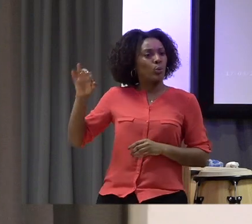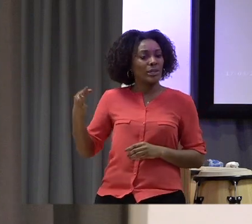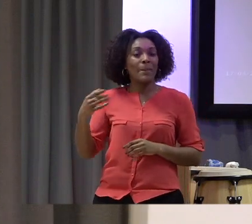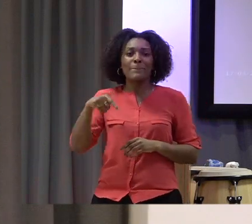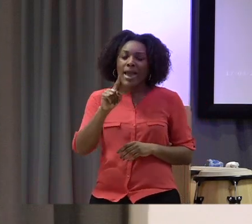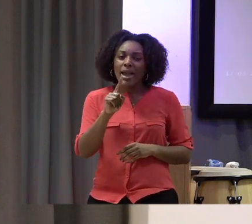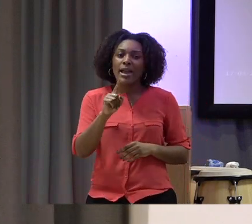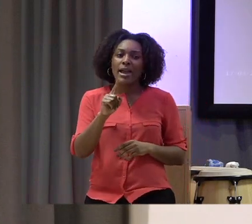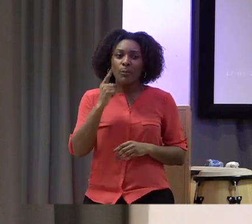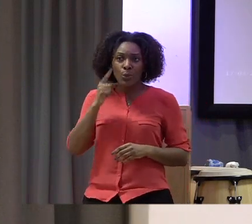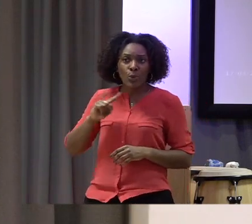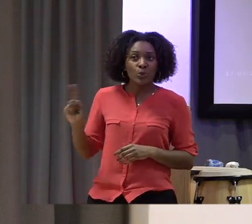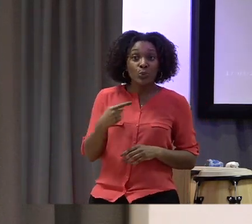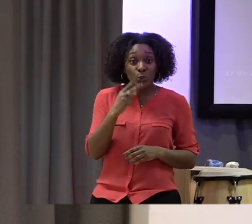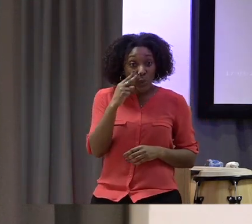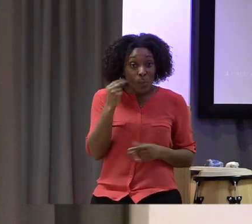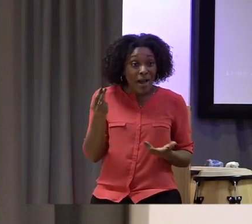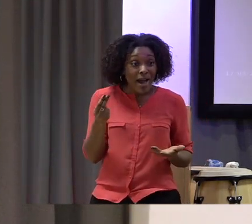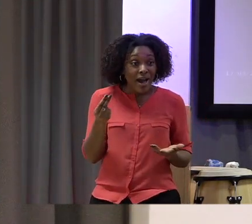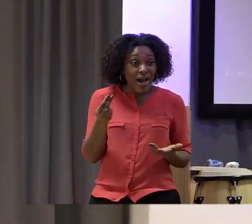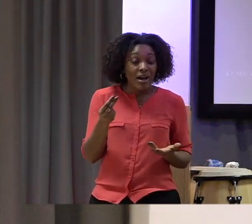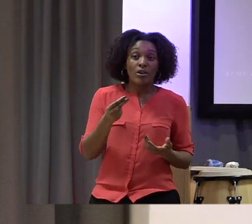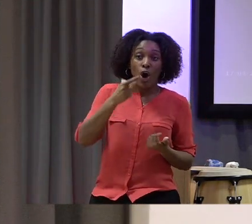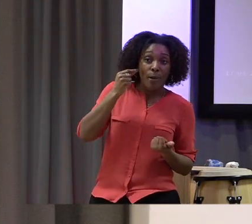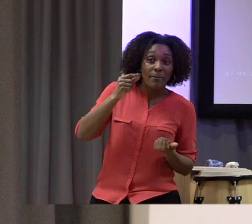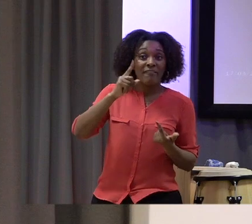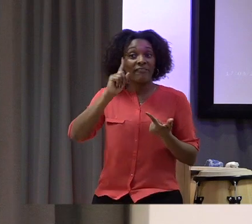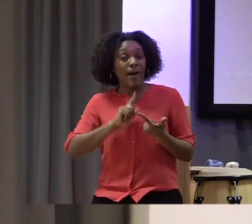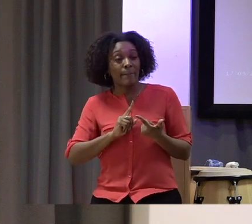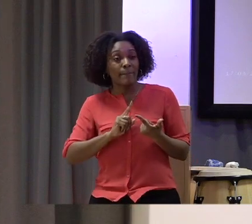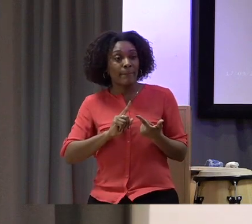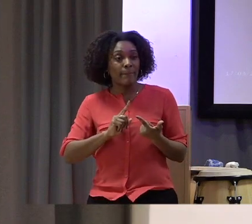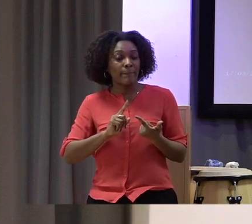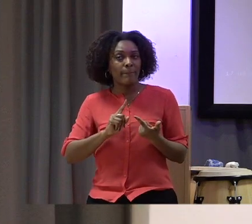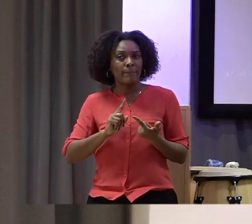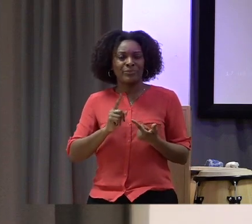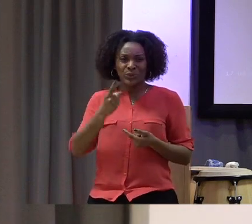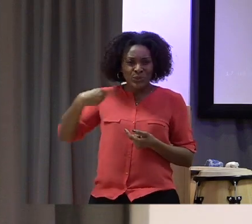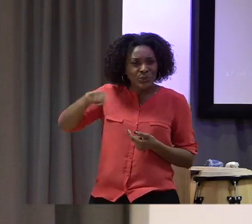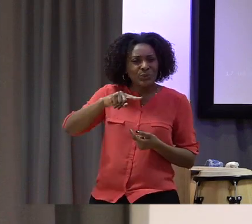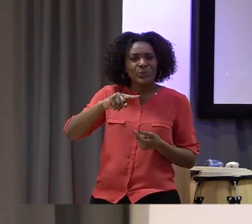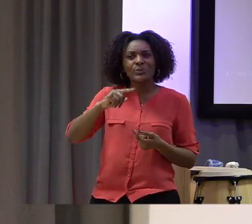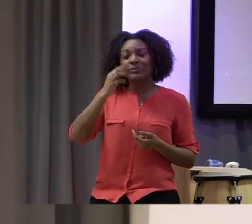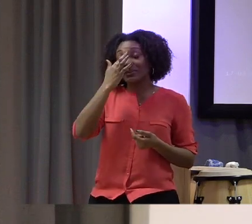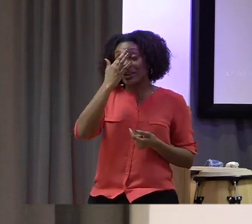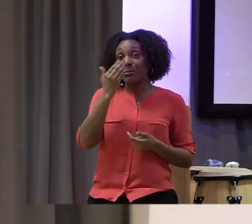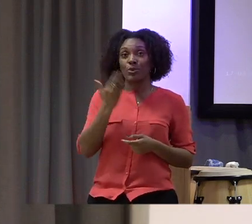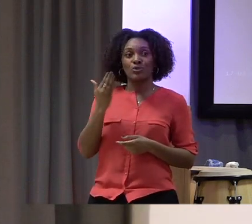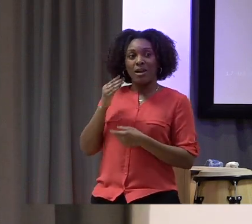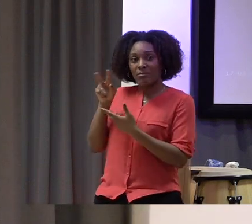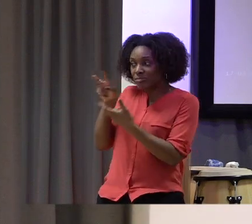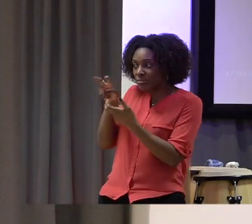Mais pour nous, hommes, femmes de Dieu, je crois que nous avons plus à